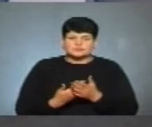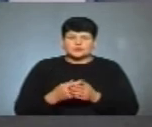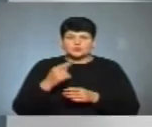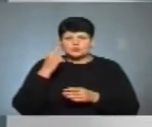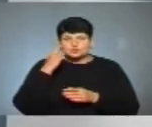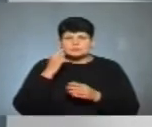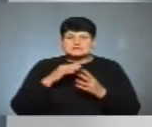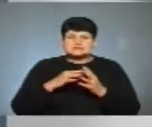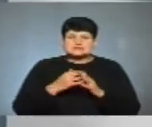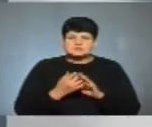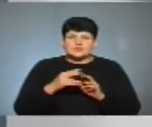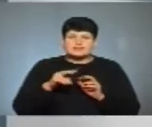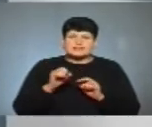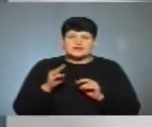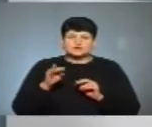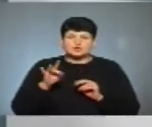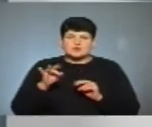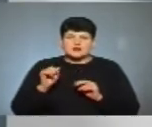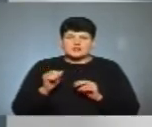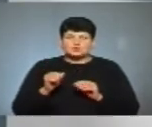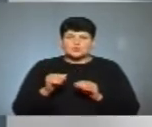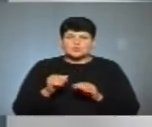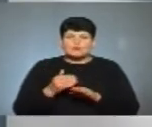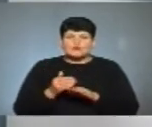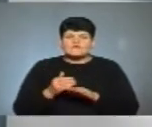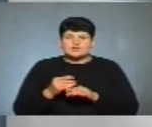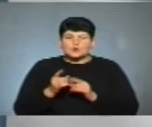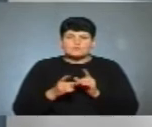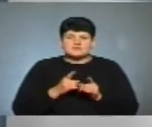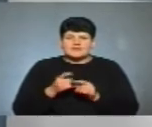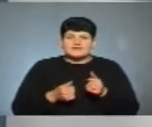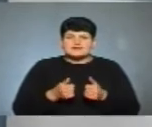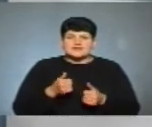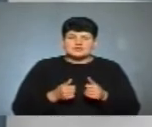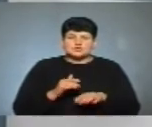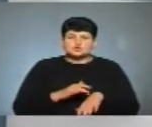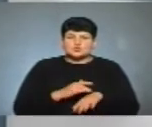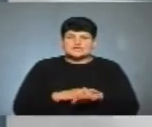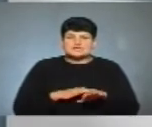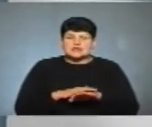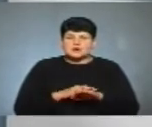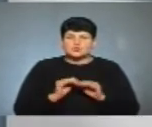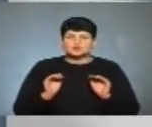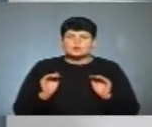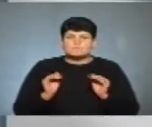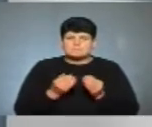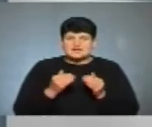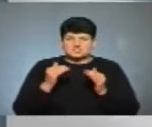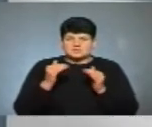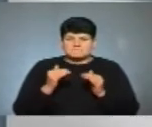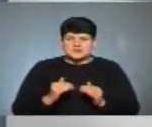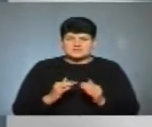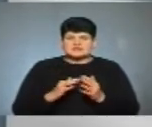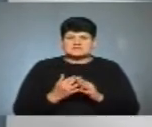думка сільського електорату повільніше міняється, і рейтинг «Слуги народу» набагато менше падає в